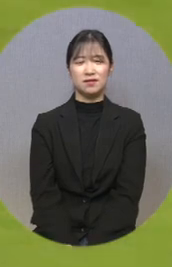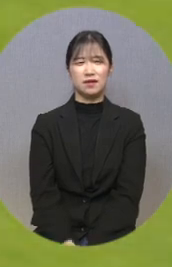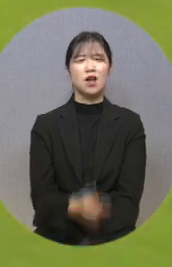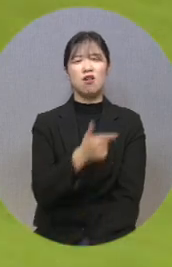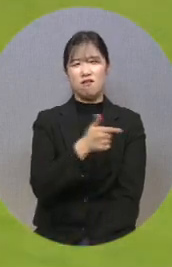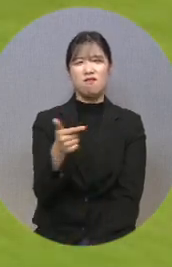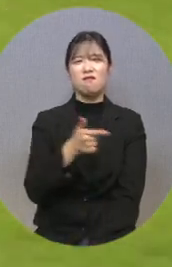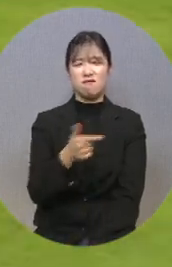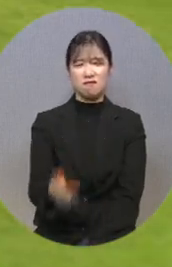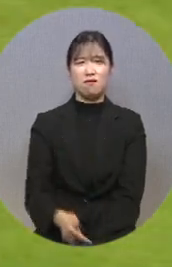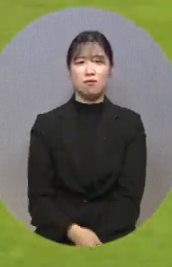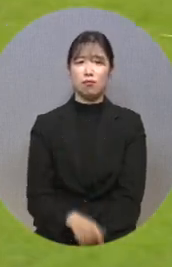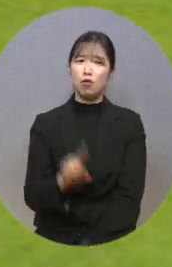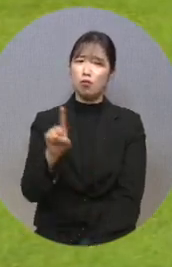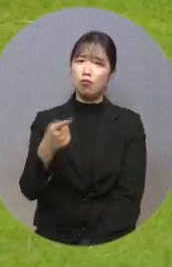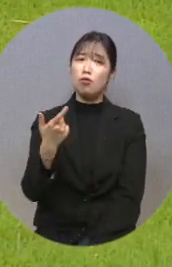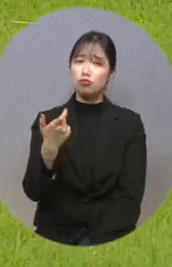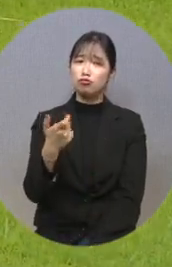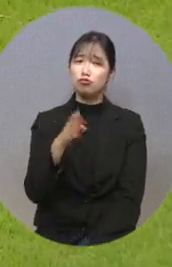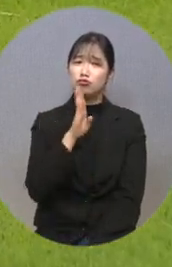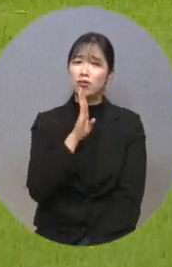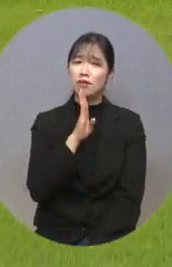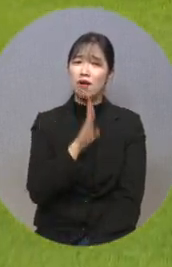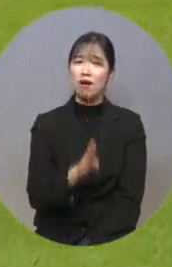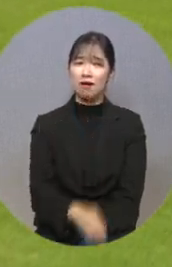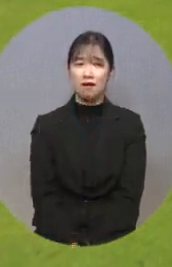크다 양. 160 맞는데 양.